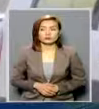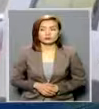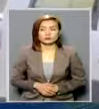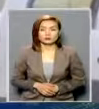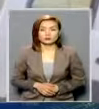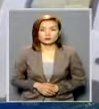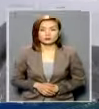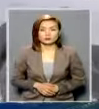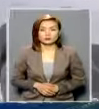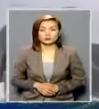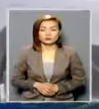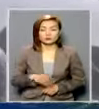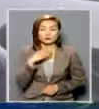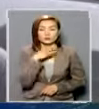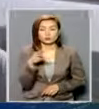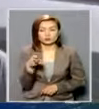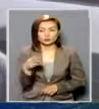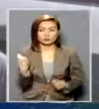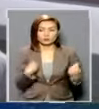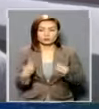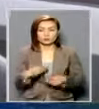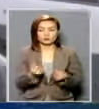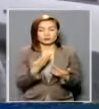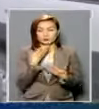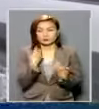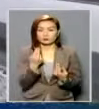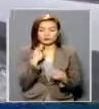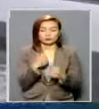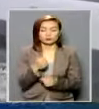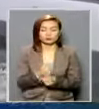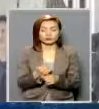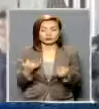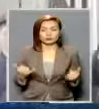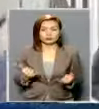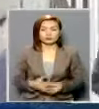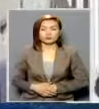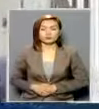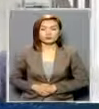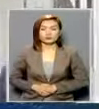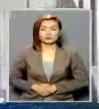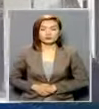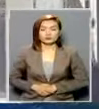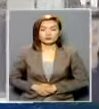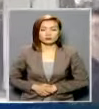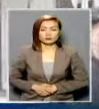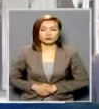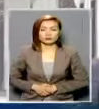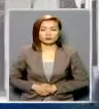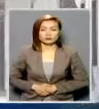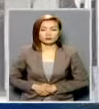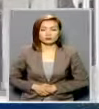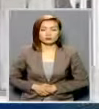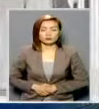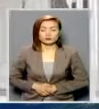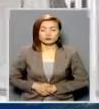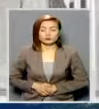3000 қаржыда 3000 киім алмаймыз. Киімге ақша жоқ, тек тамақ қой қазір енді. Өзіміз жай ғана бір барғанда бұрын бір 5000-мен барамын